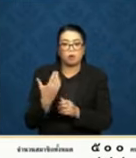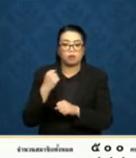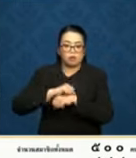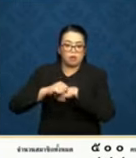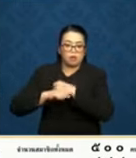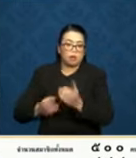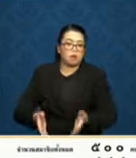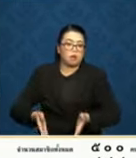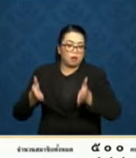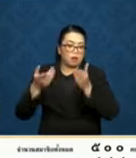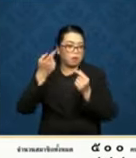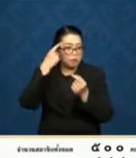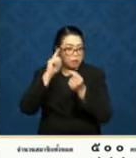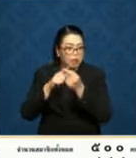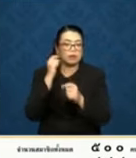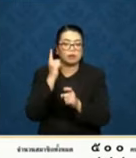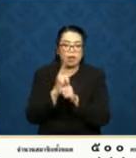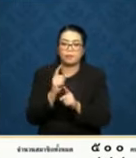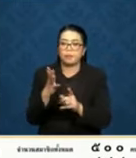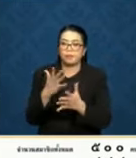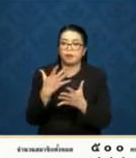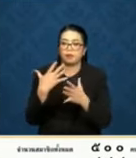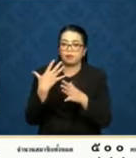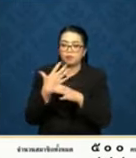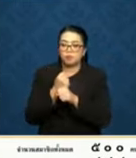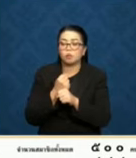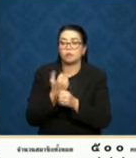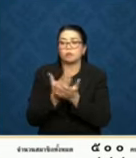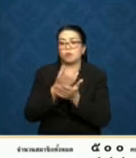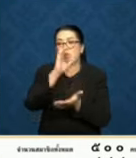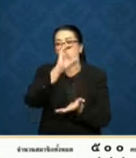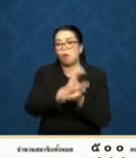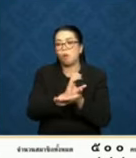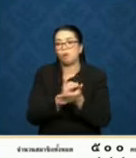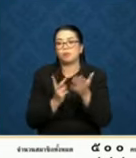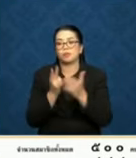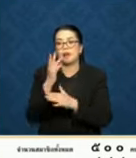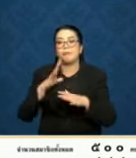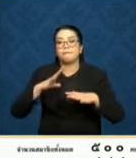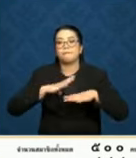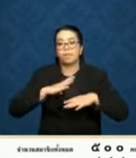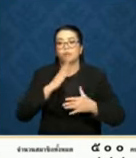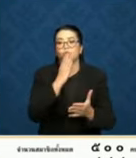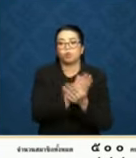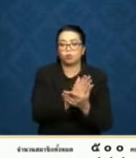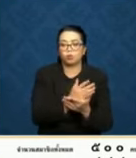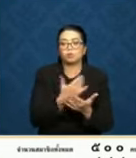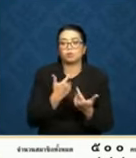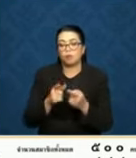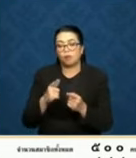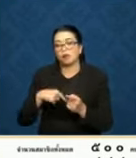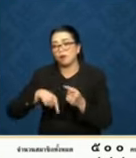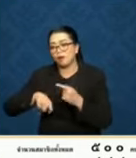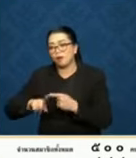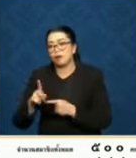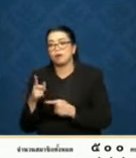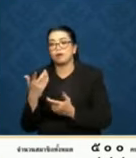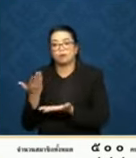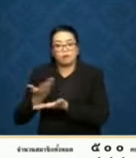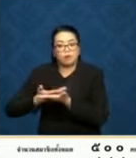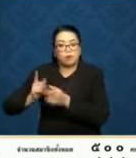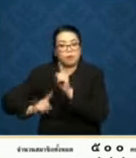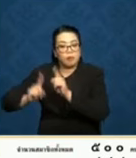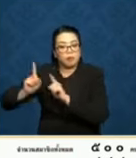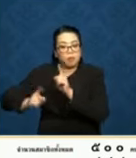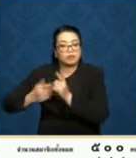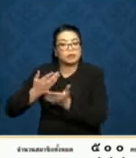ส้างได้ตเบ้าหมายจนทำให้งบที่ได้รับ einen kruchในช่วงที่มองประ